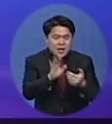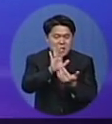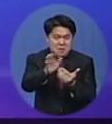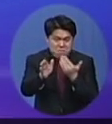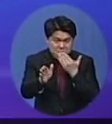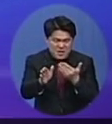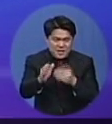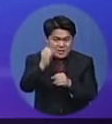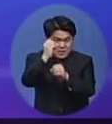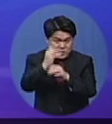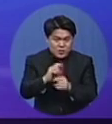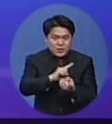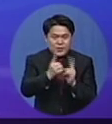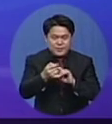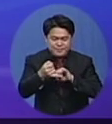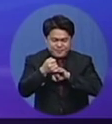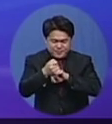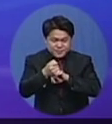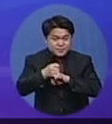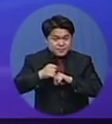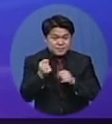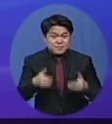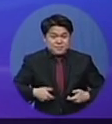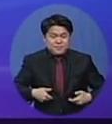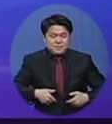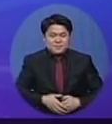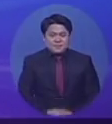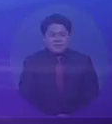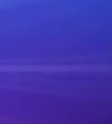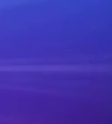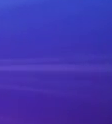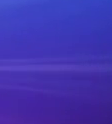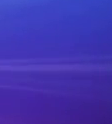신호등은 서로가 꼭 지켜야 하는 약속입니다.